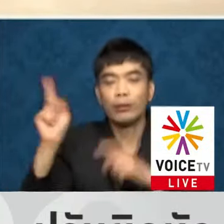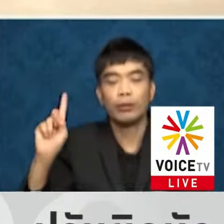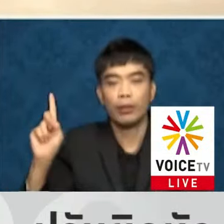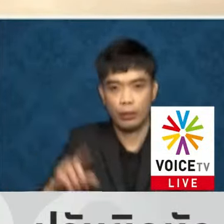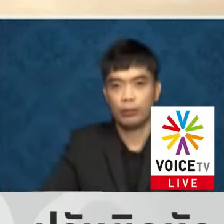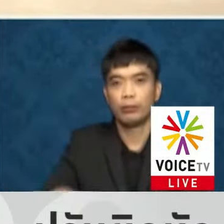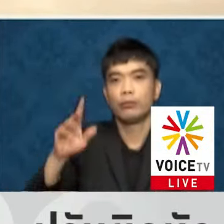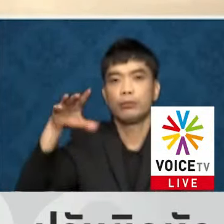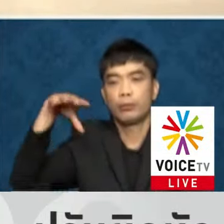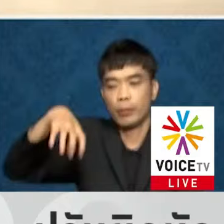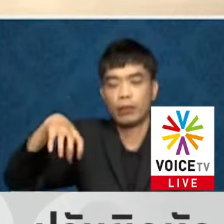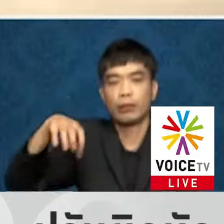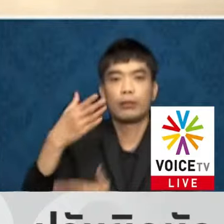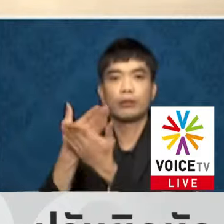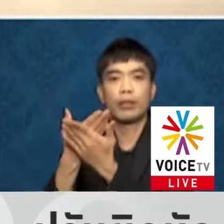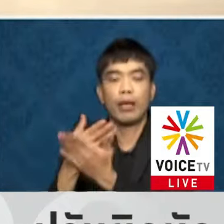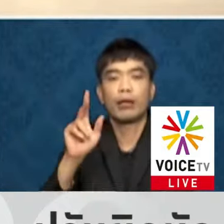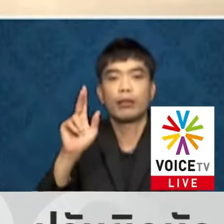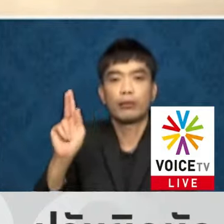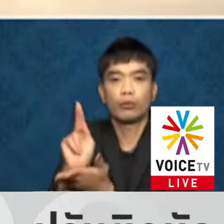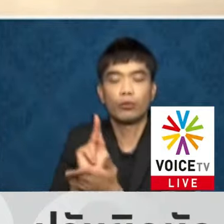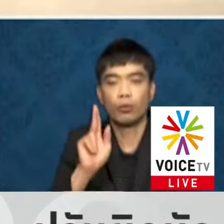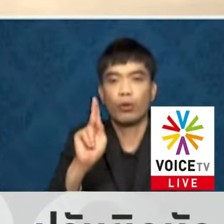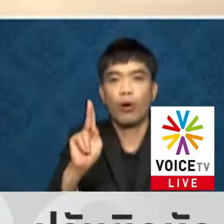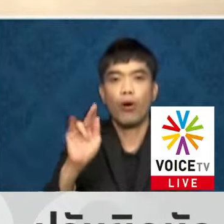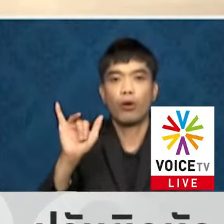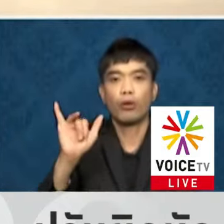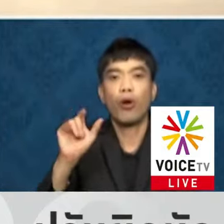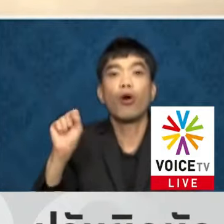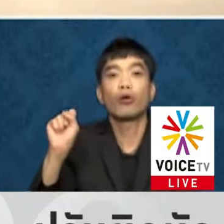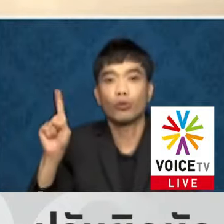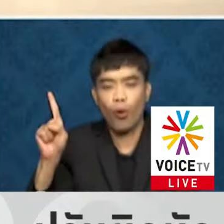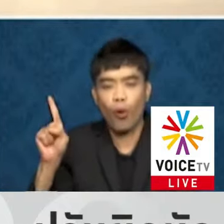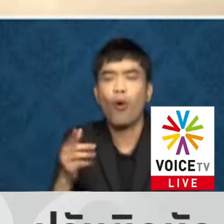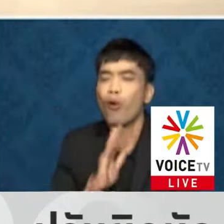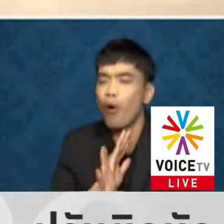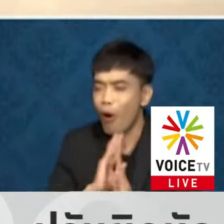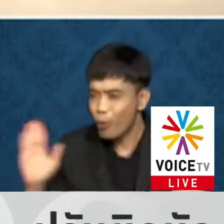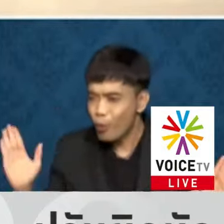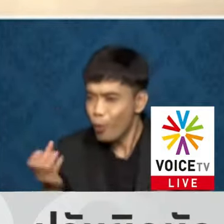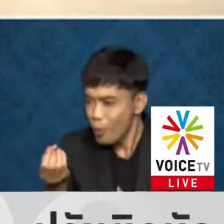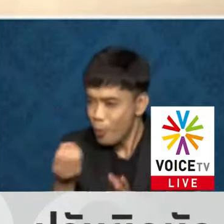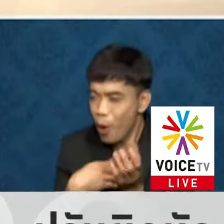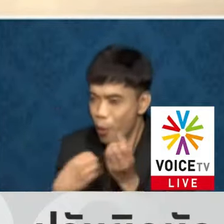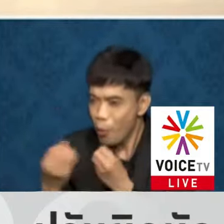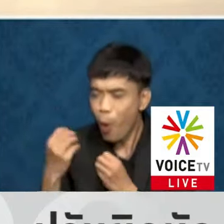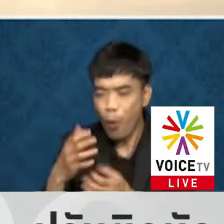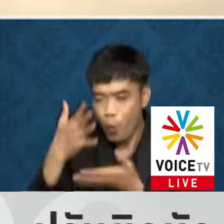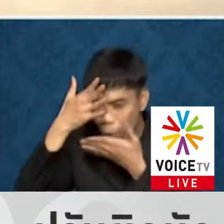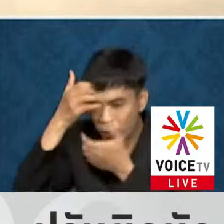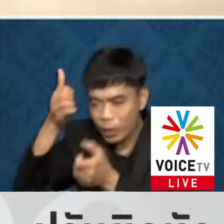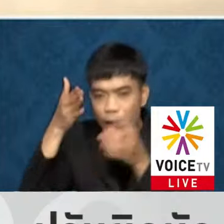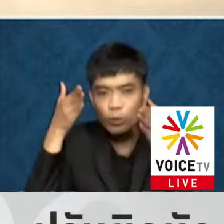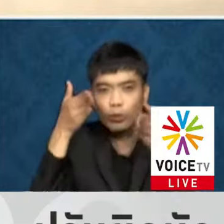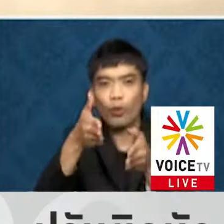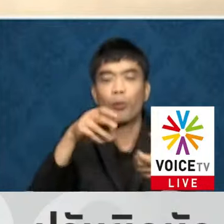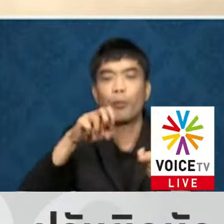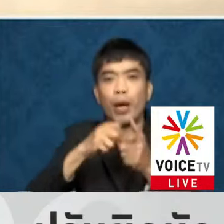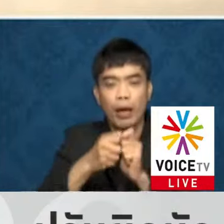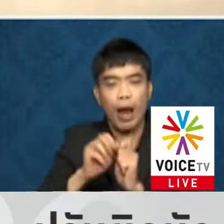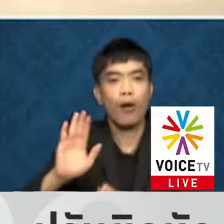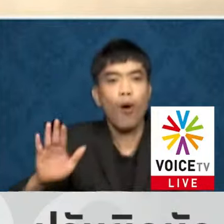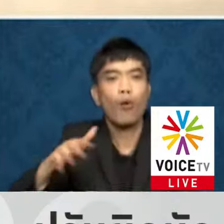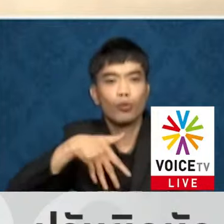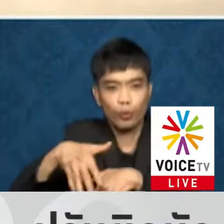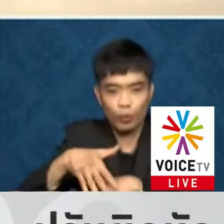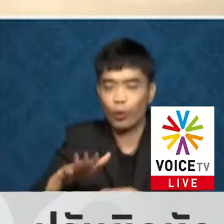การให้เร่งแก้ไขนะครับแล้วก็ประสานกับคณะกรรมการแก้หนี้รายย่อยซึ่งกยศ.เองได้ปรับหลายประเด็นละให้ทำงานสอดคล้องกับกฎหมาย